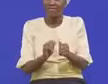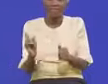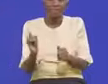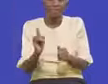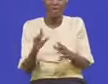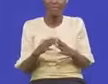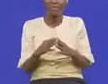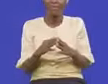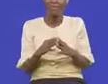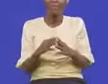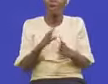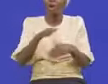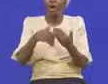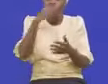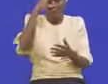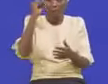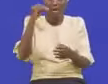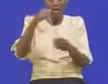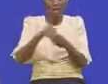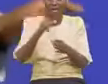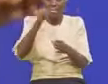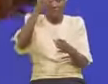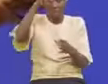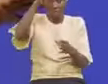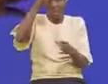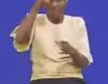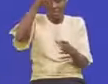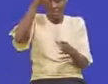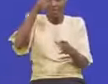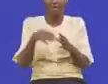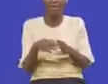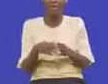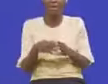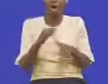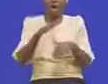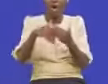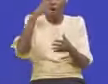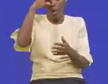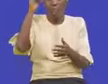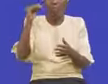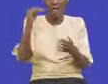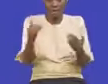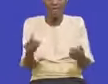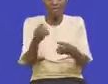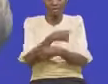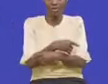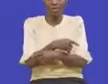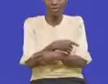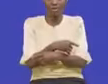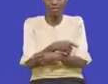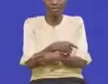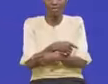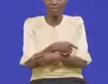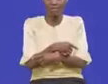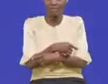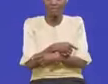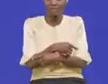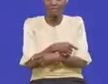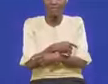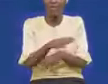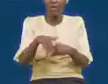mokata la fisi afi. A mokata le India. A mokata ekbe.